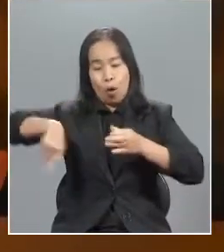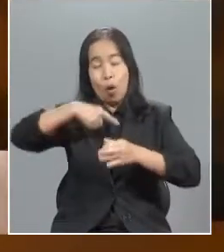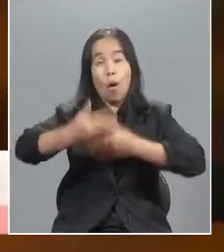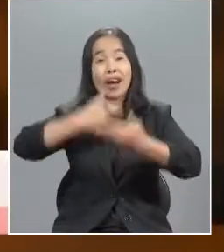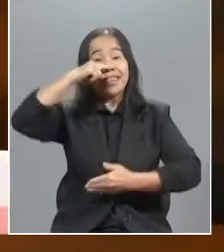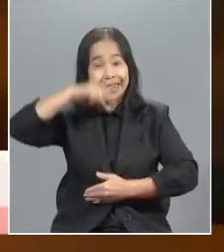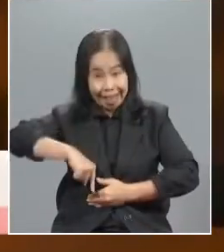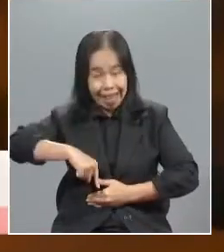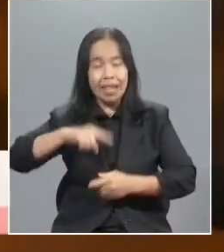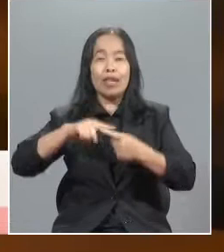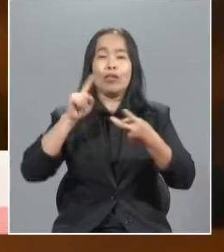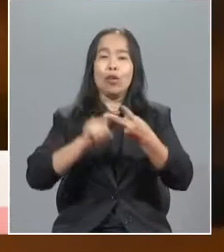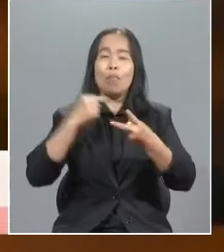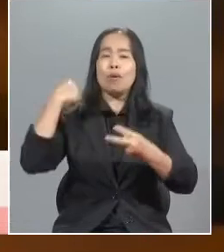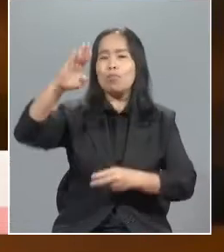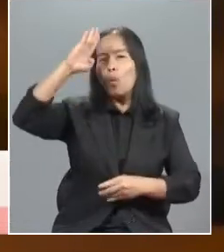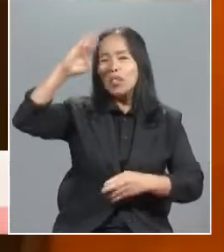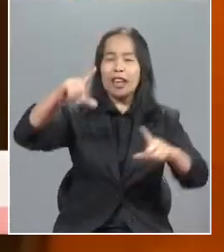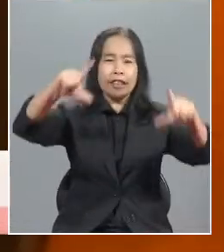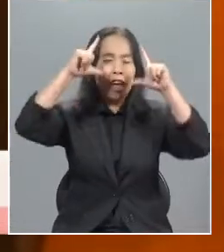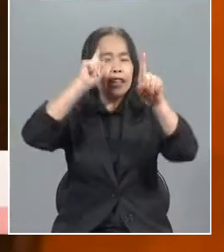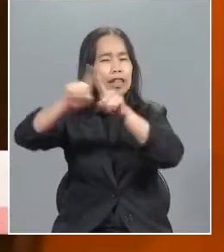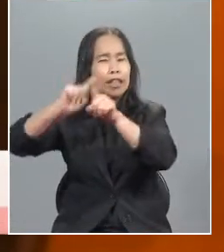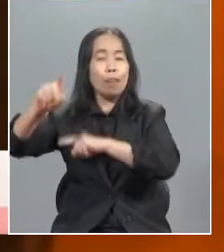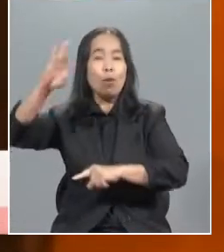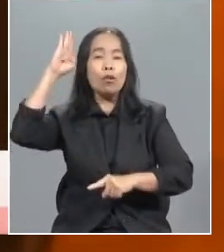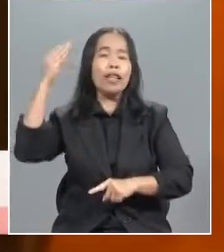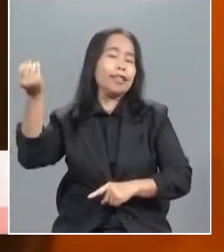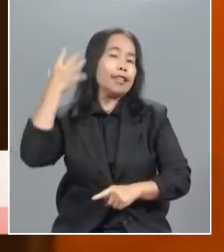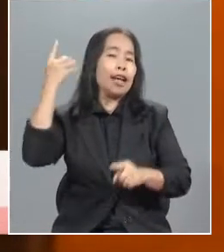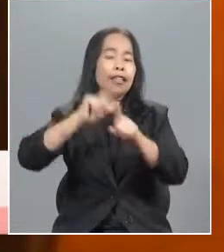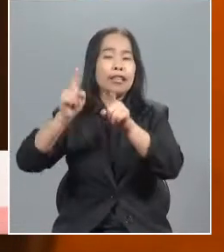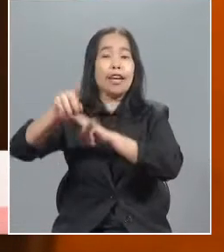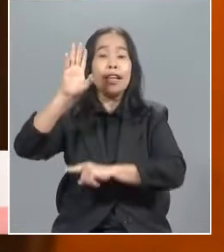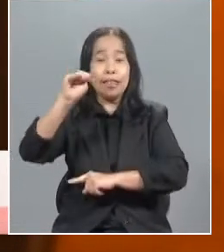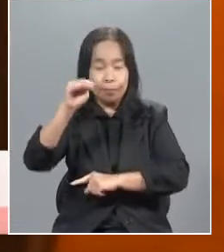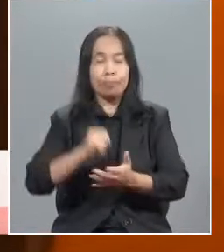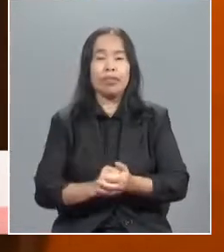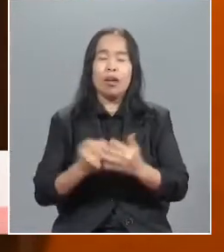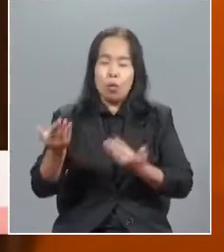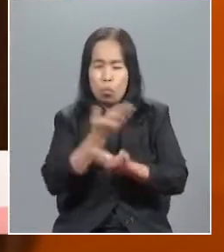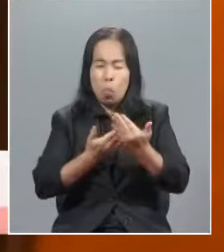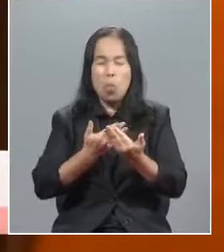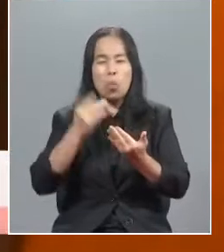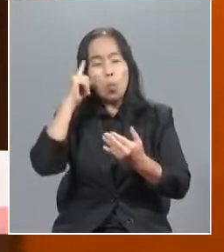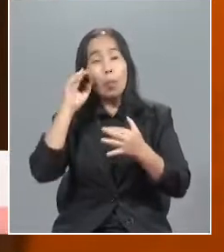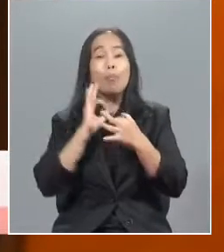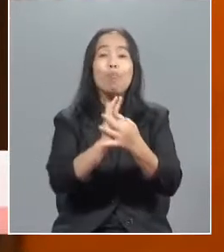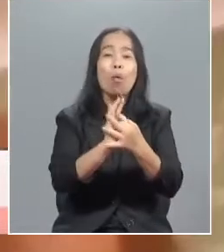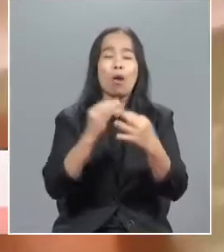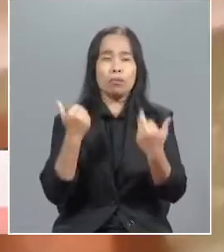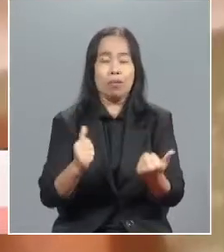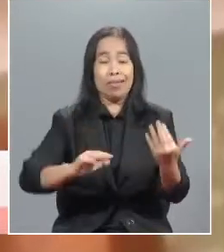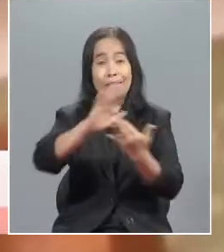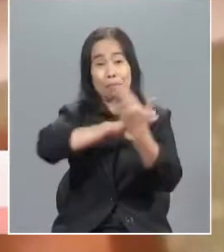กับ CEOของบริษัทใหญ่กว่า 40บริษัทโดยระบุว่าที่ประชุมแสดงความกังวลว่าขณะนี้ไทย